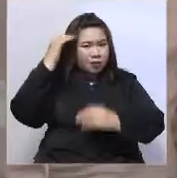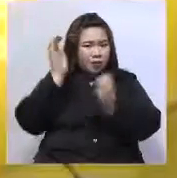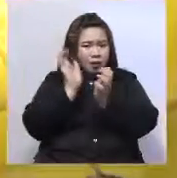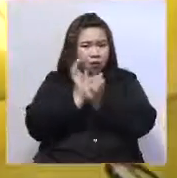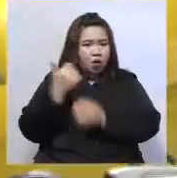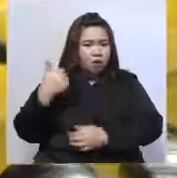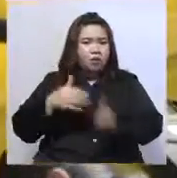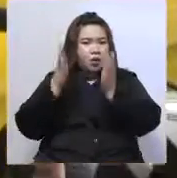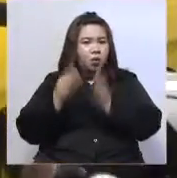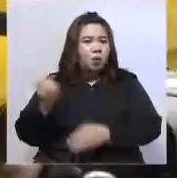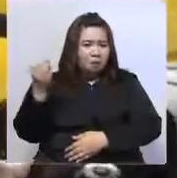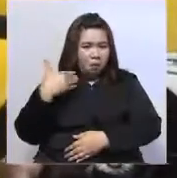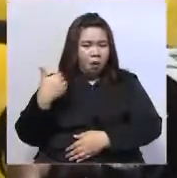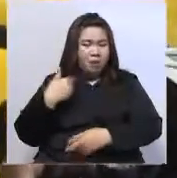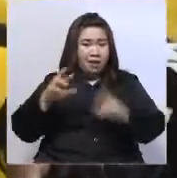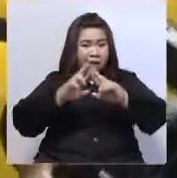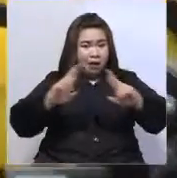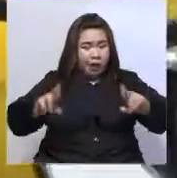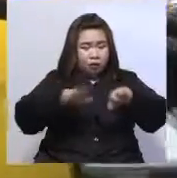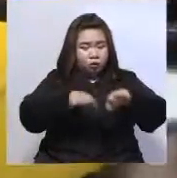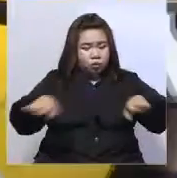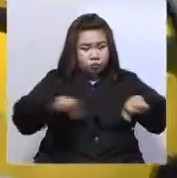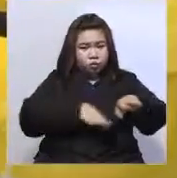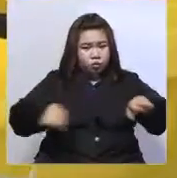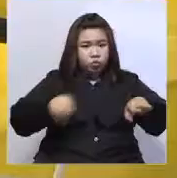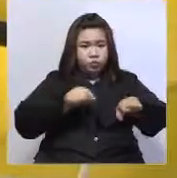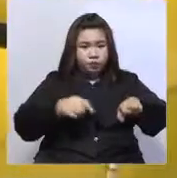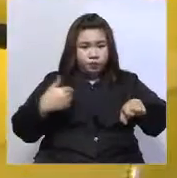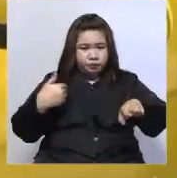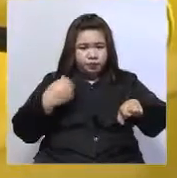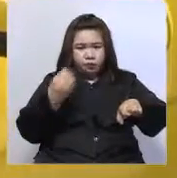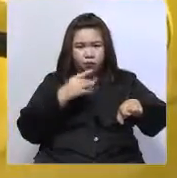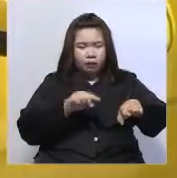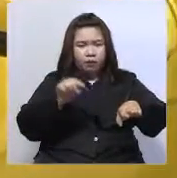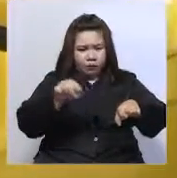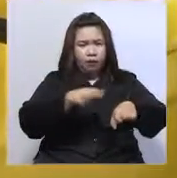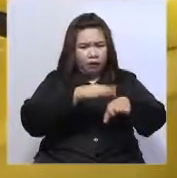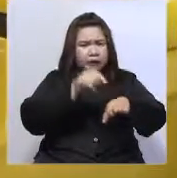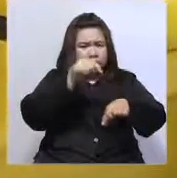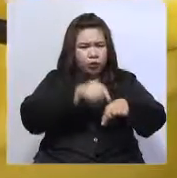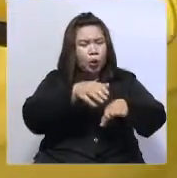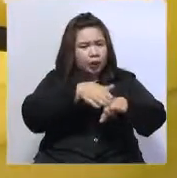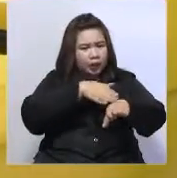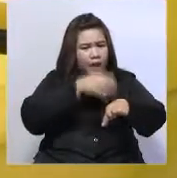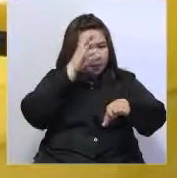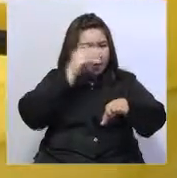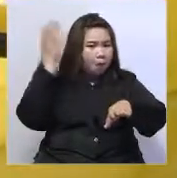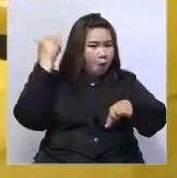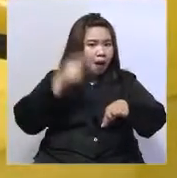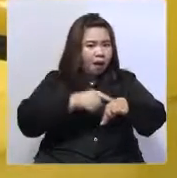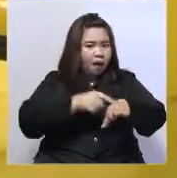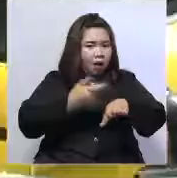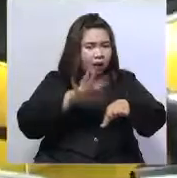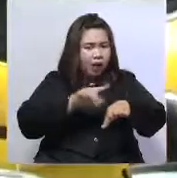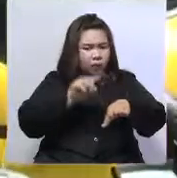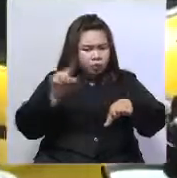ได้รับแจ้งจากผู้ดูแลลานจอดรถในสถานบริการย่านบางยี่ขันว่ารถคันนี้เนี่ยถูกจอดทิ้งเอาไว้ตั้งแต่เมื่อคืนนะคะจนก